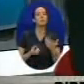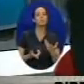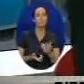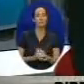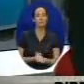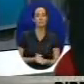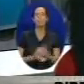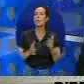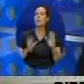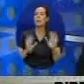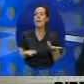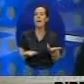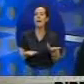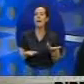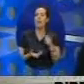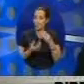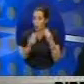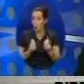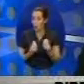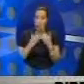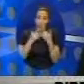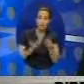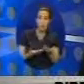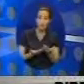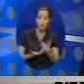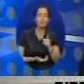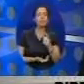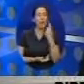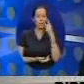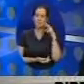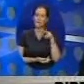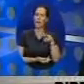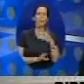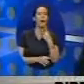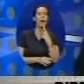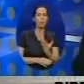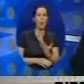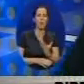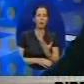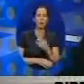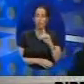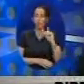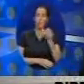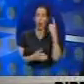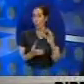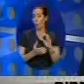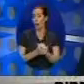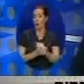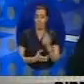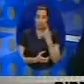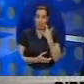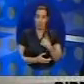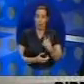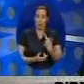זה? ומה, זה טוב? זה לא טוב? את אומרת, כשאת מסתכלת על זה, מה את אומרת? כשכולנו חברים, אז נראה